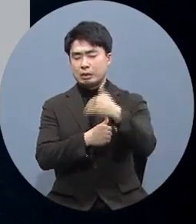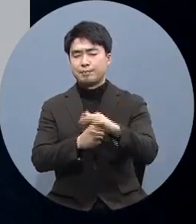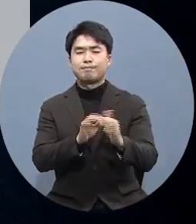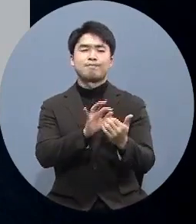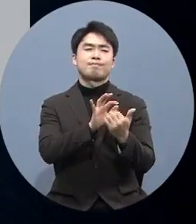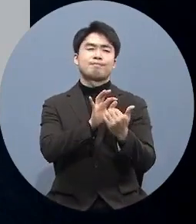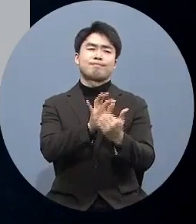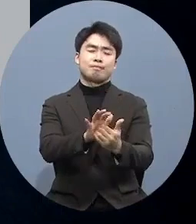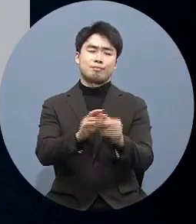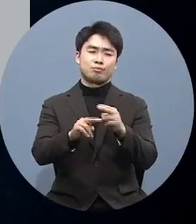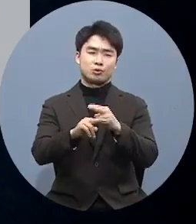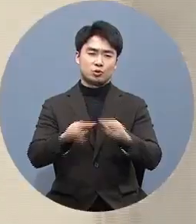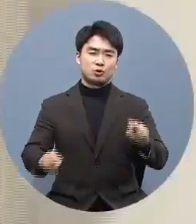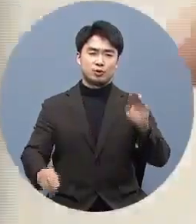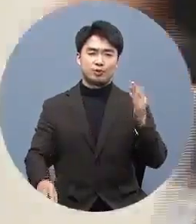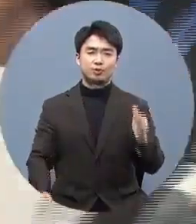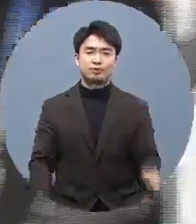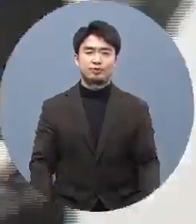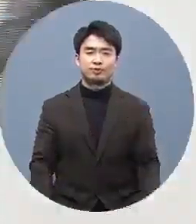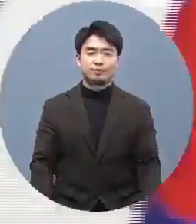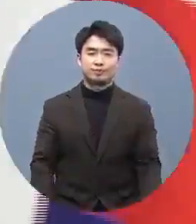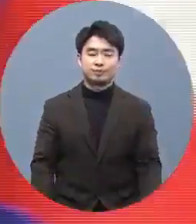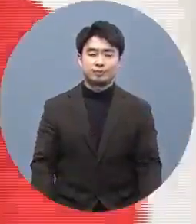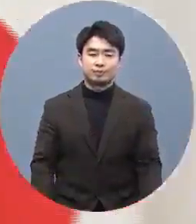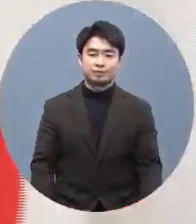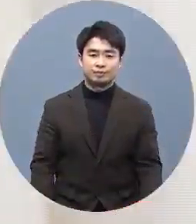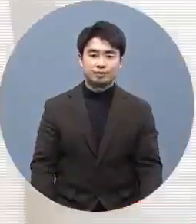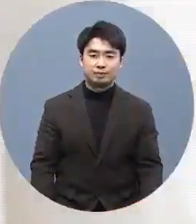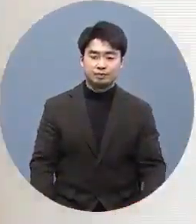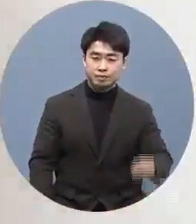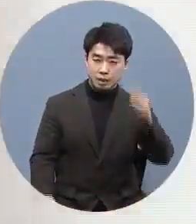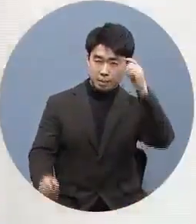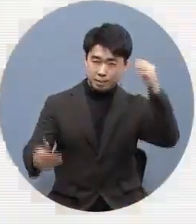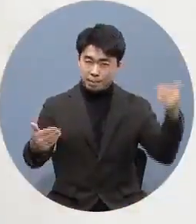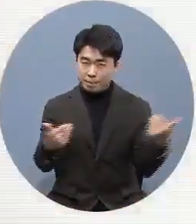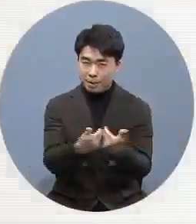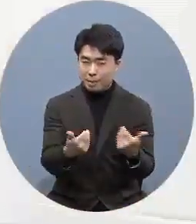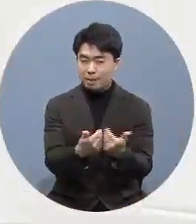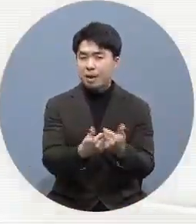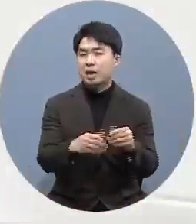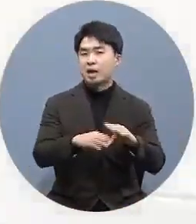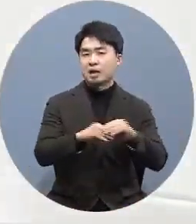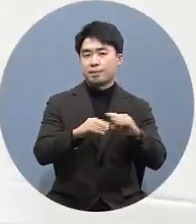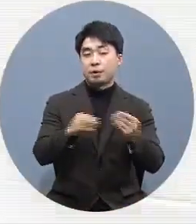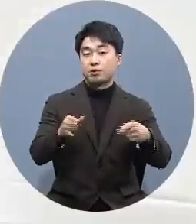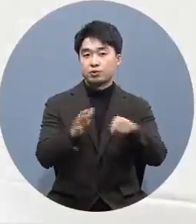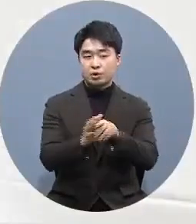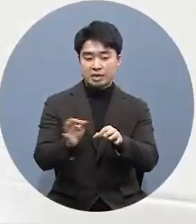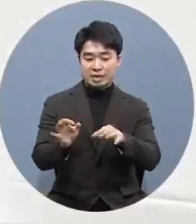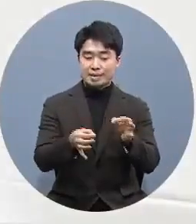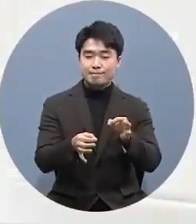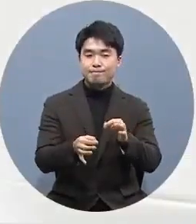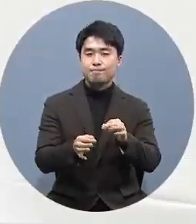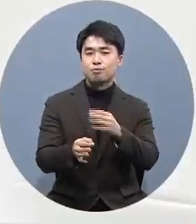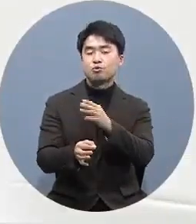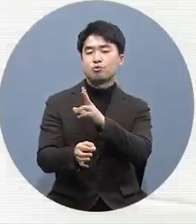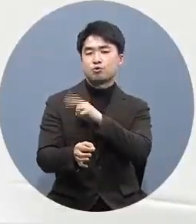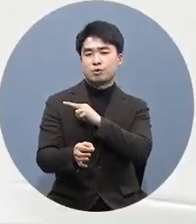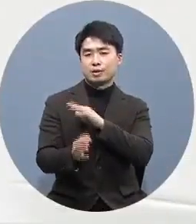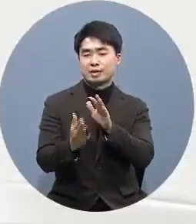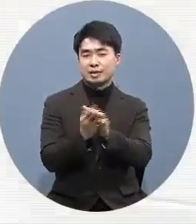기회을 취소했습니다 이같은 발를 수기 위해서는 원이 나야